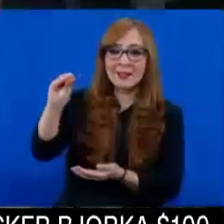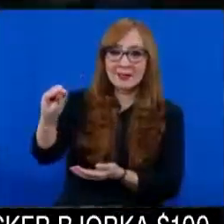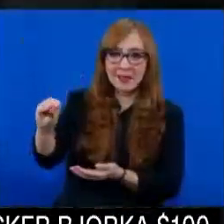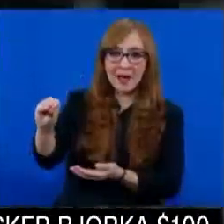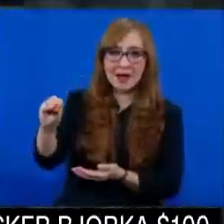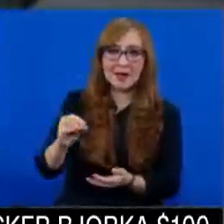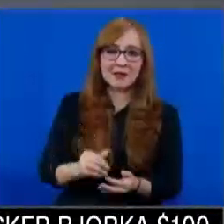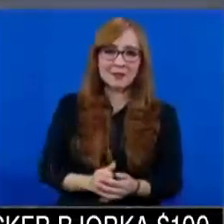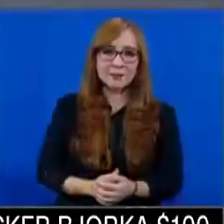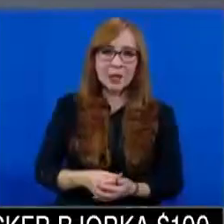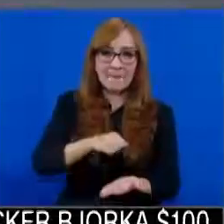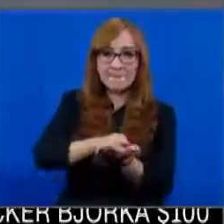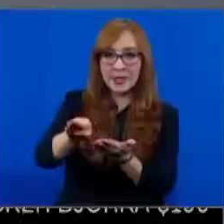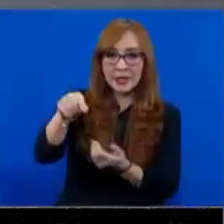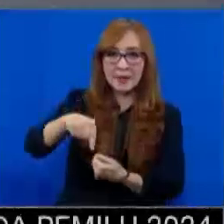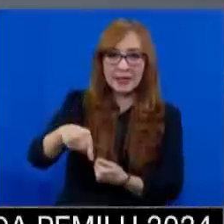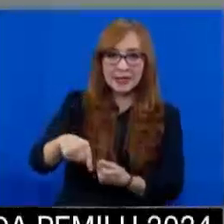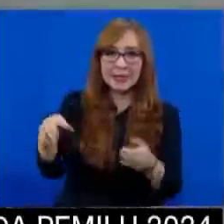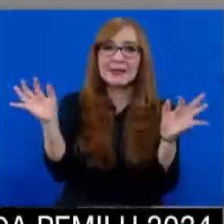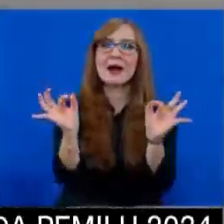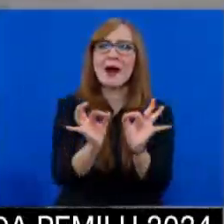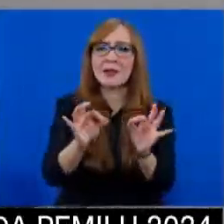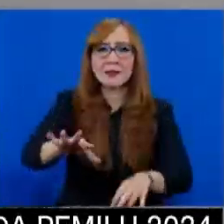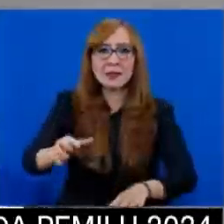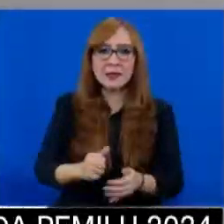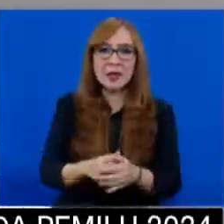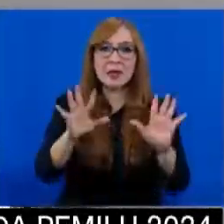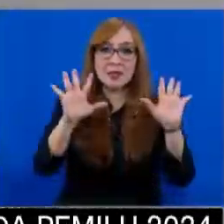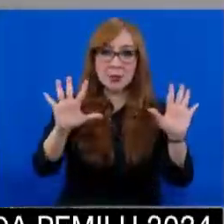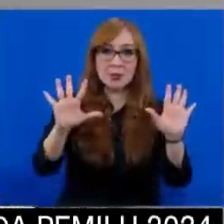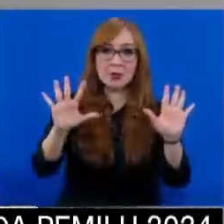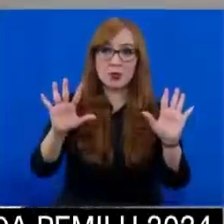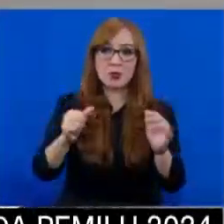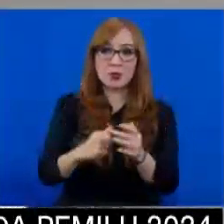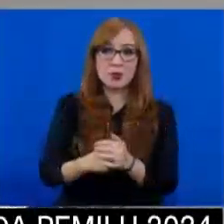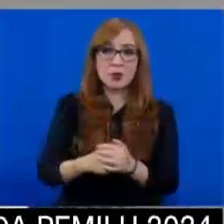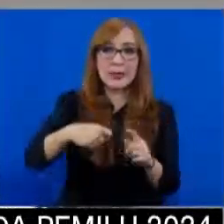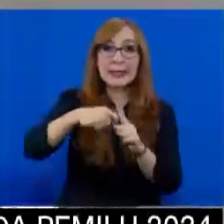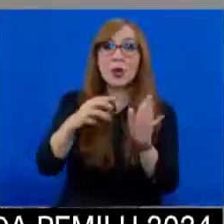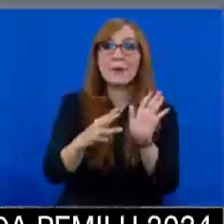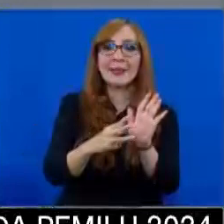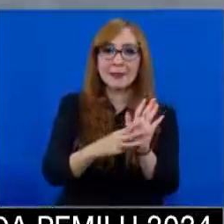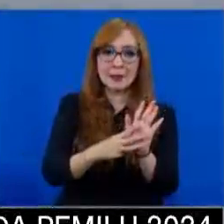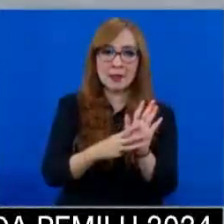Oke, kalau pengiriman kali ini tidak terlalu jauh, sekitar 10 km dengan waktu tempuh sekitar 20-an menit.